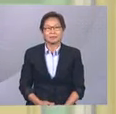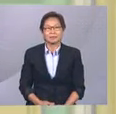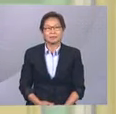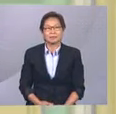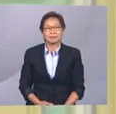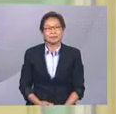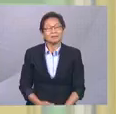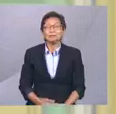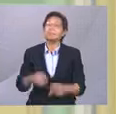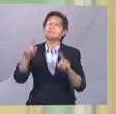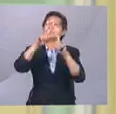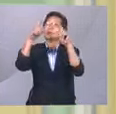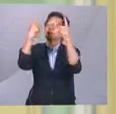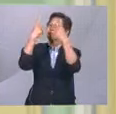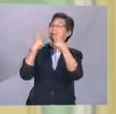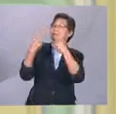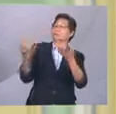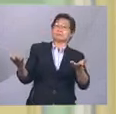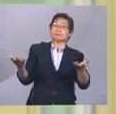Hai Soleh